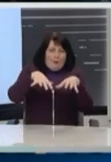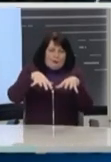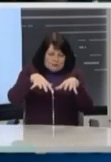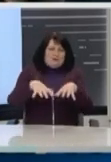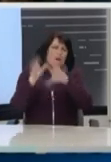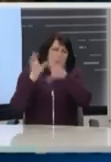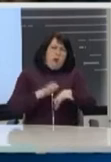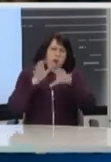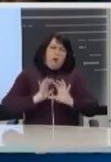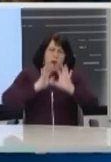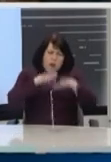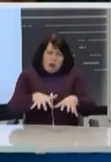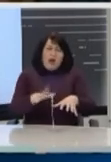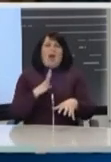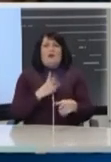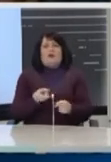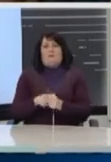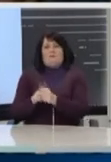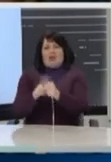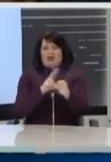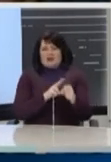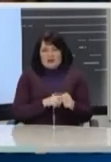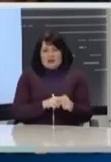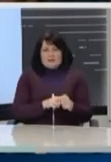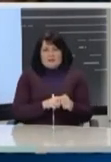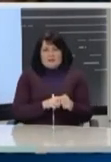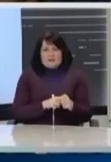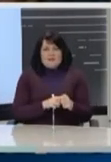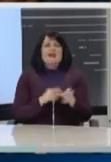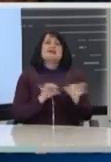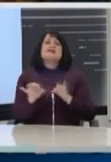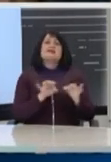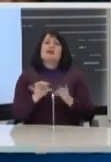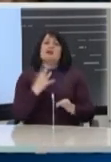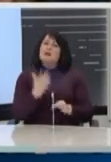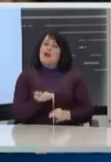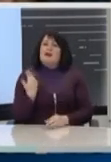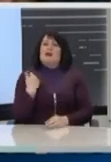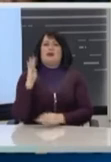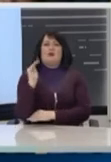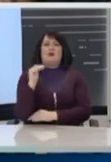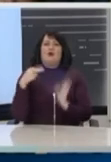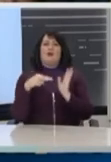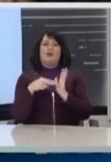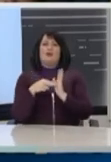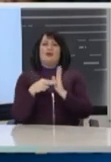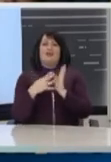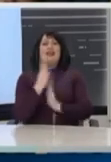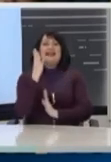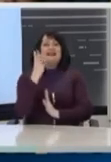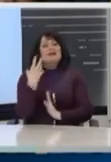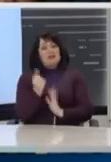φυσική καταστροφή και το θάνατο των συμπατριωτών μας, το σχέδιο υπήρχε από τον Ιούλιο του